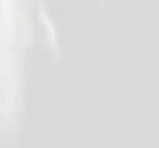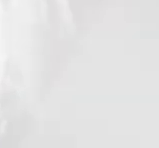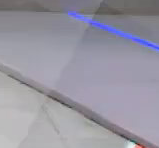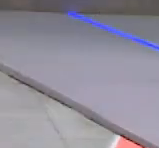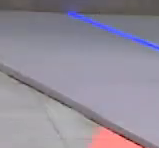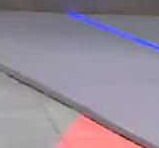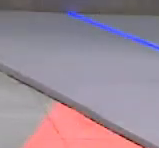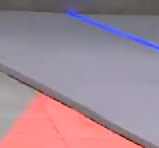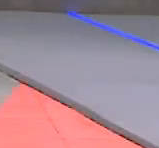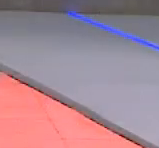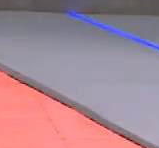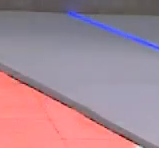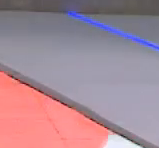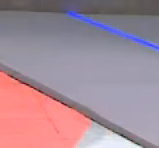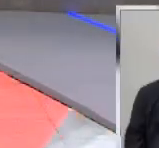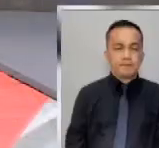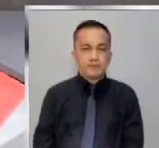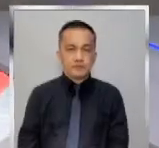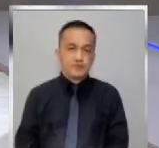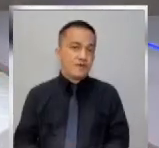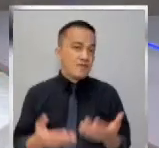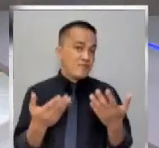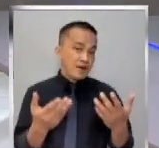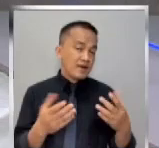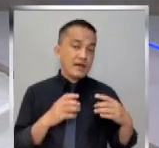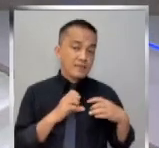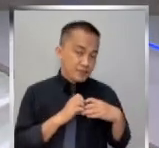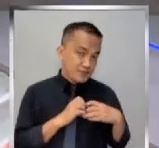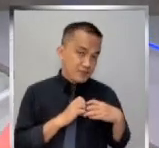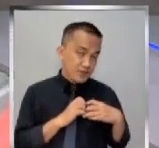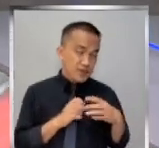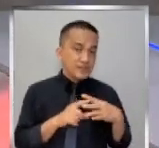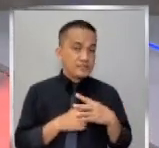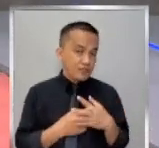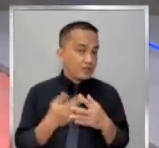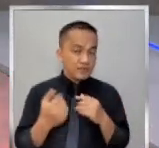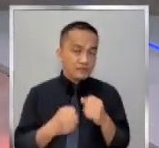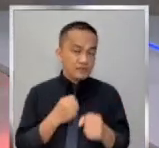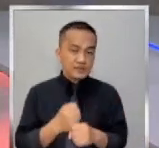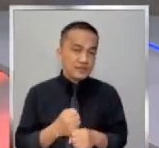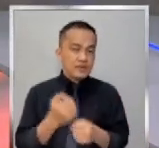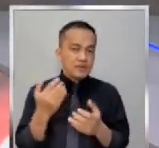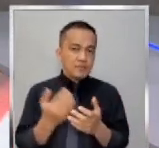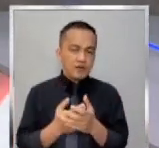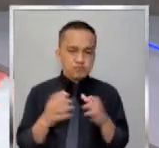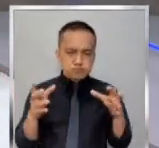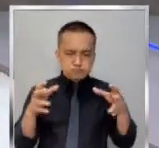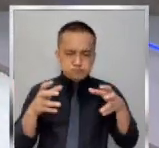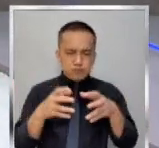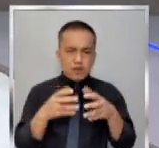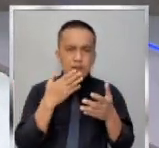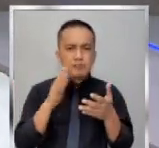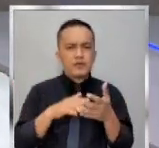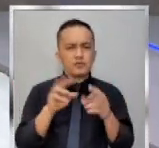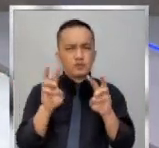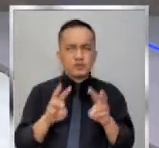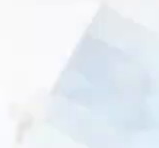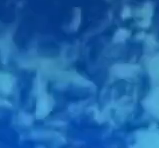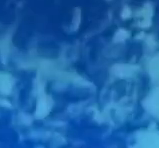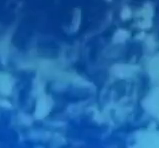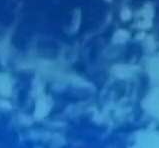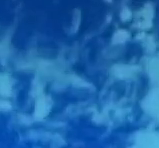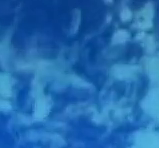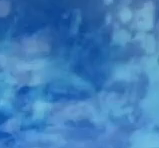News. Mga kapuso, simula pa lang ng taon, isang bagong namumuong sama ng panahon agad ang binabatayan po ng